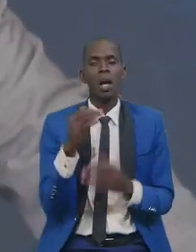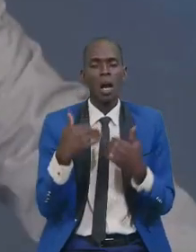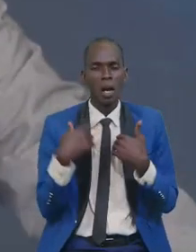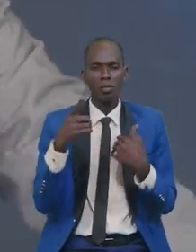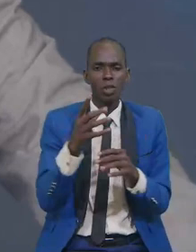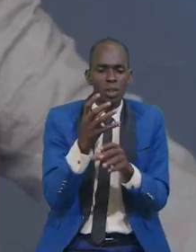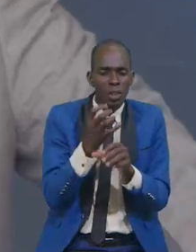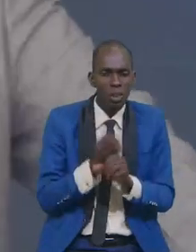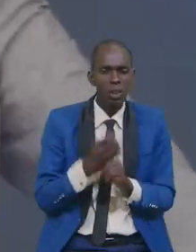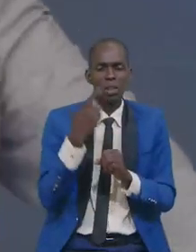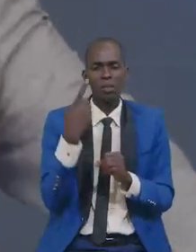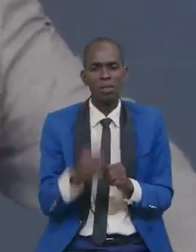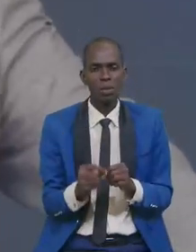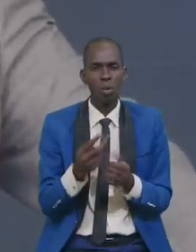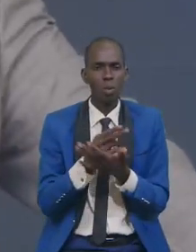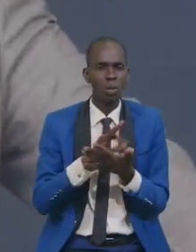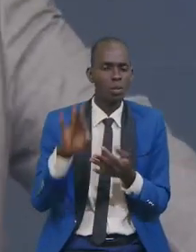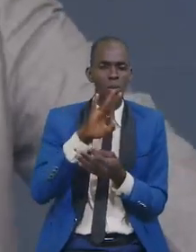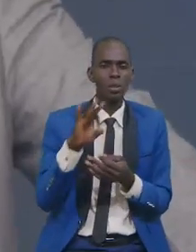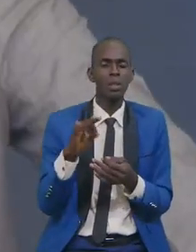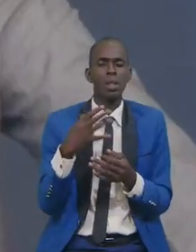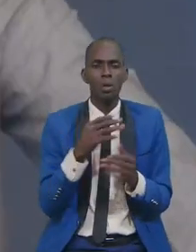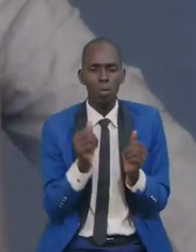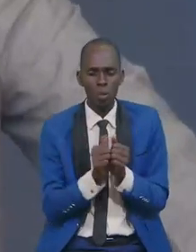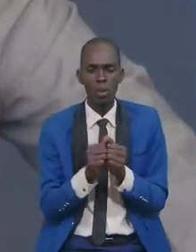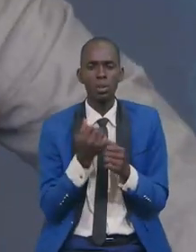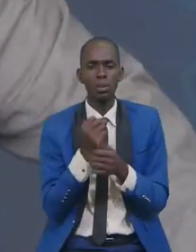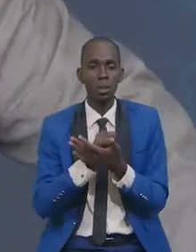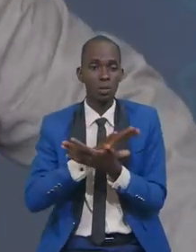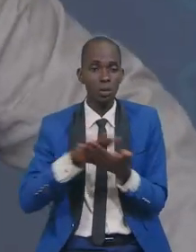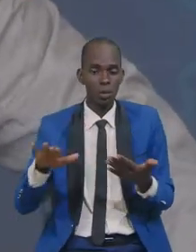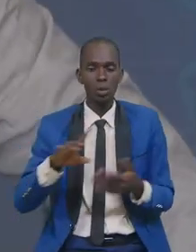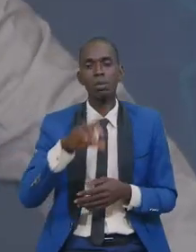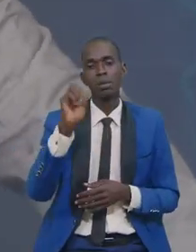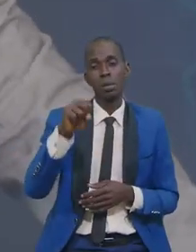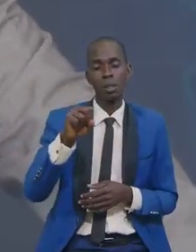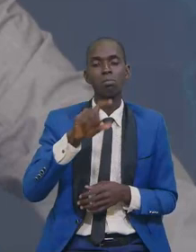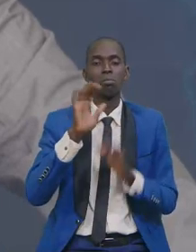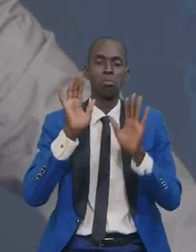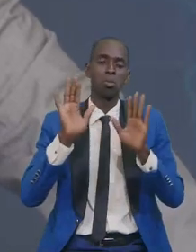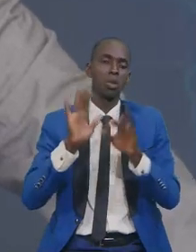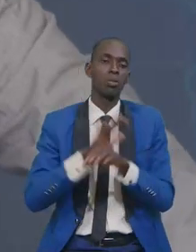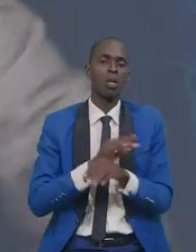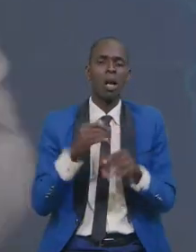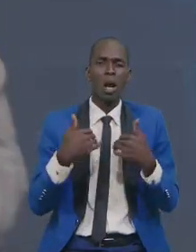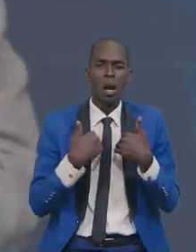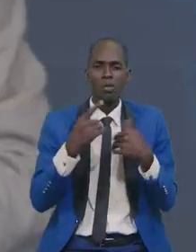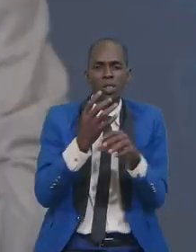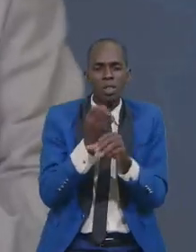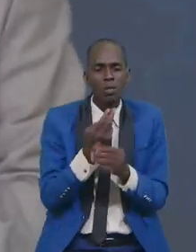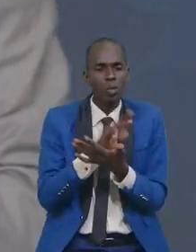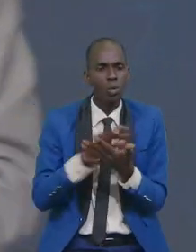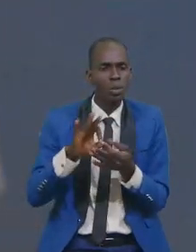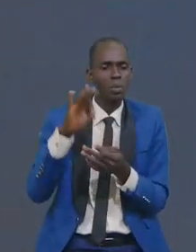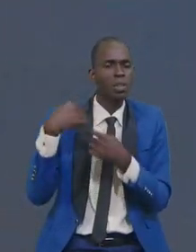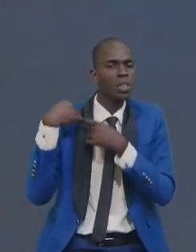avez reçu le Saint-Esprit depuis que vous avez cru? Je suis sanctifié. Merveilleux. Est-ce que vous avez reçu le Saint-Esprit depuis que vous avez